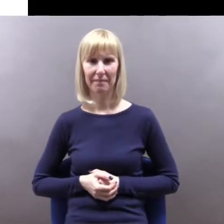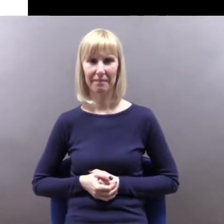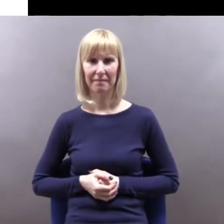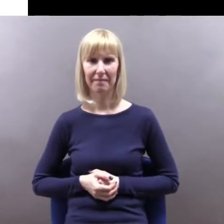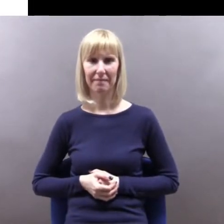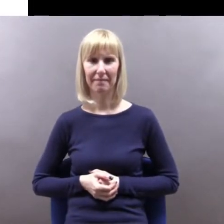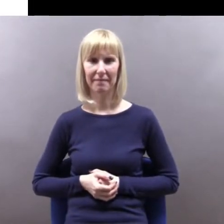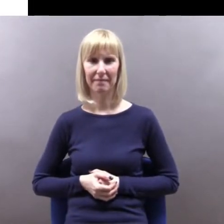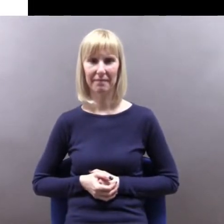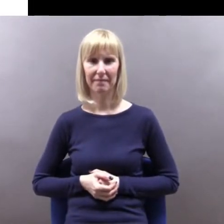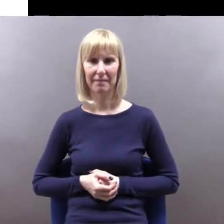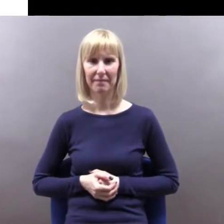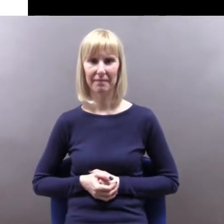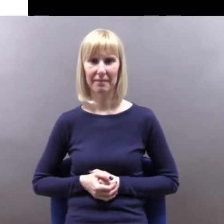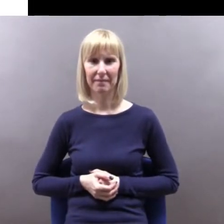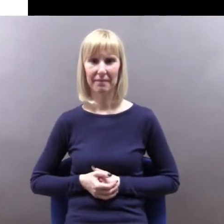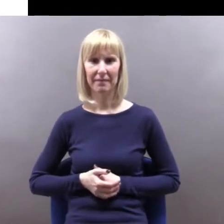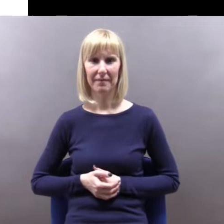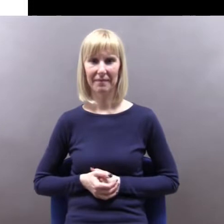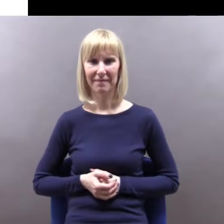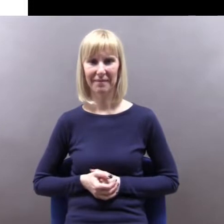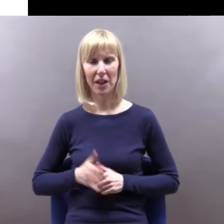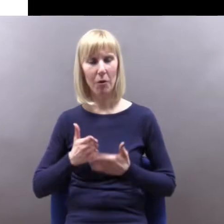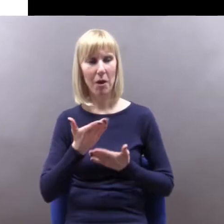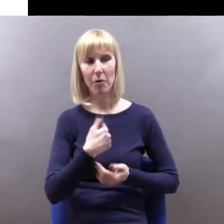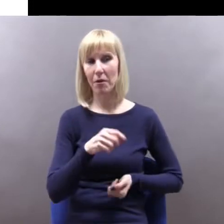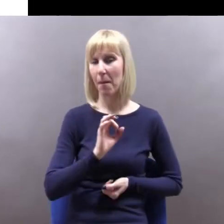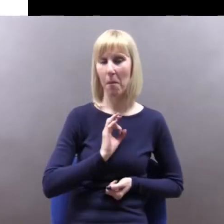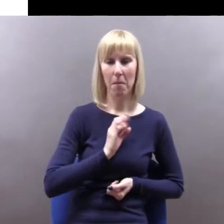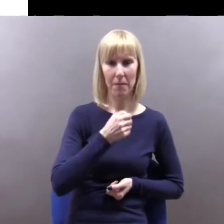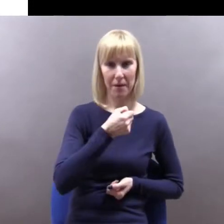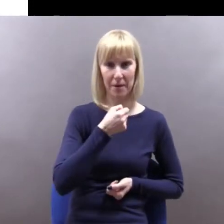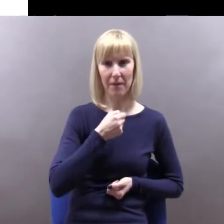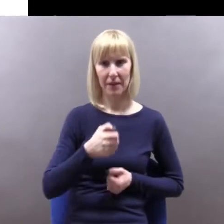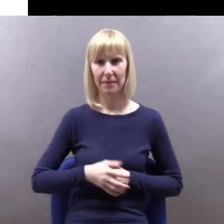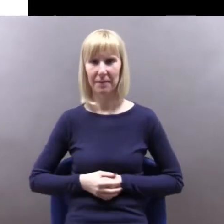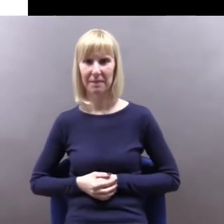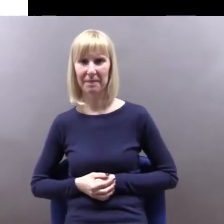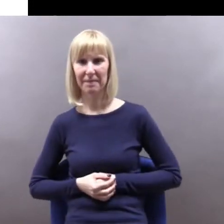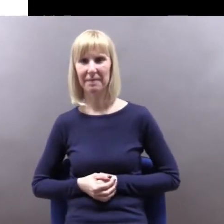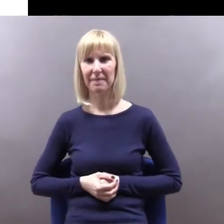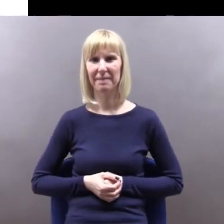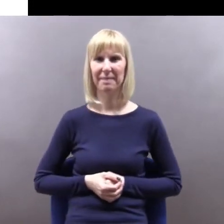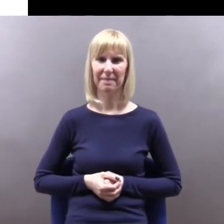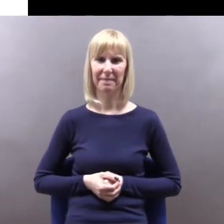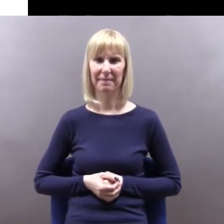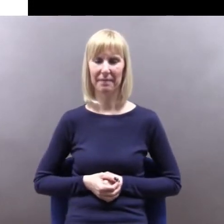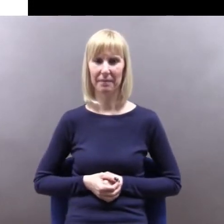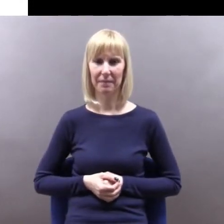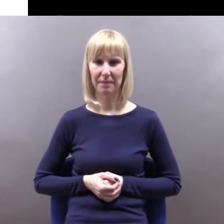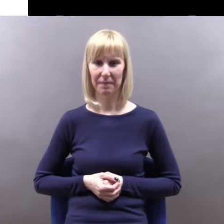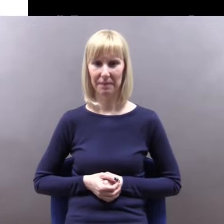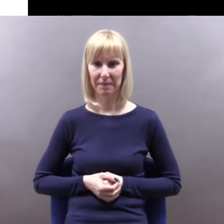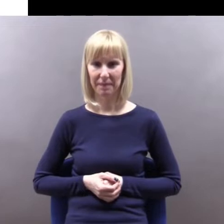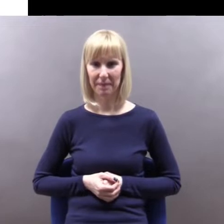wyciszam. Nie, znaczy tam damy radę, jeśli będą pytania, to chętnie poprosimy o odpowiedź. To pytanie, nie pytanie,